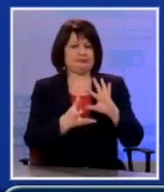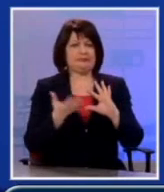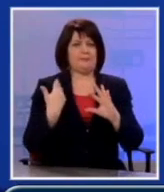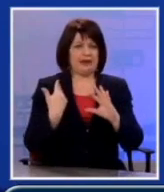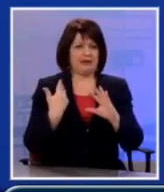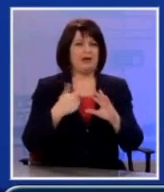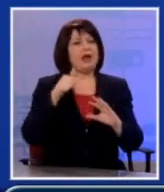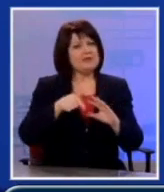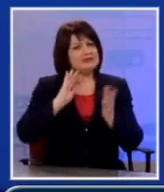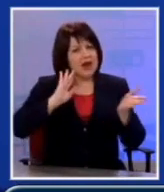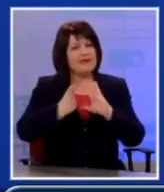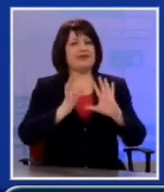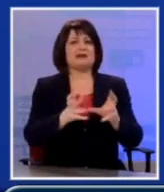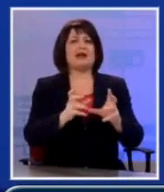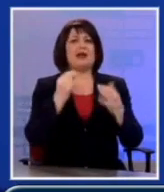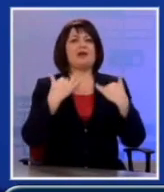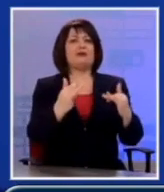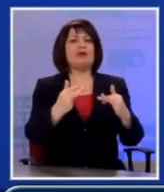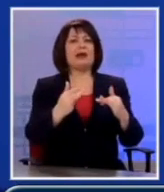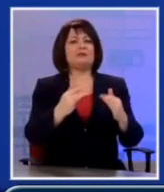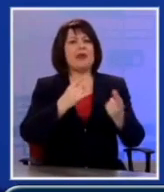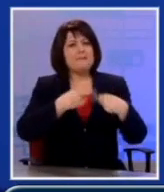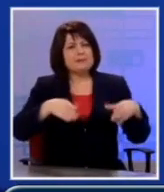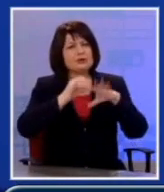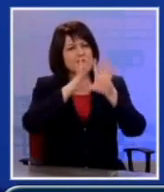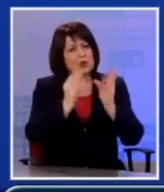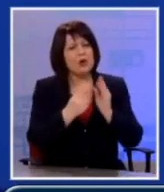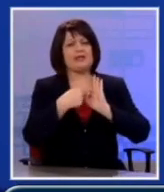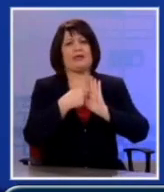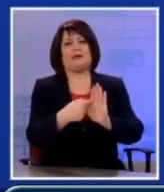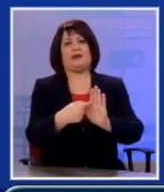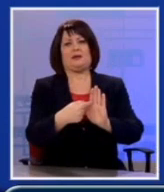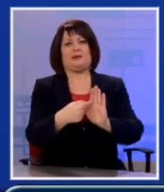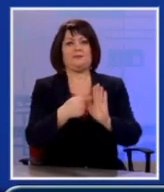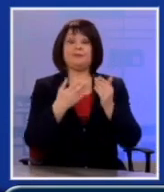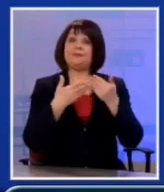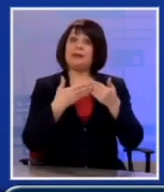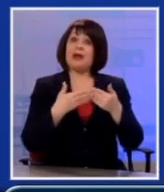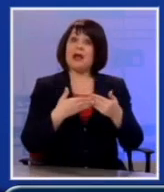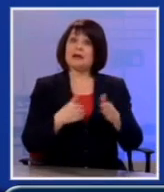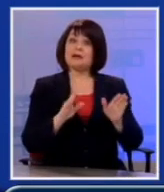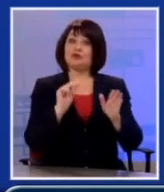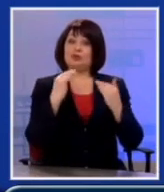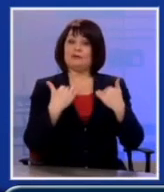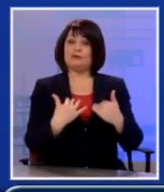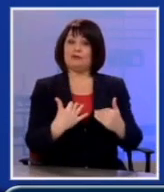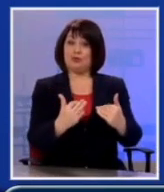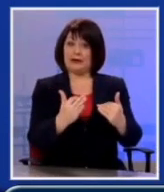σε προηγούμενες περιόδους. Θα υπάρξει άνοιγμα της Βουλής